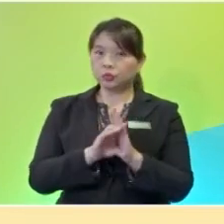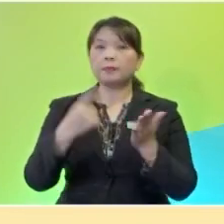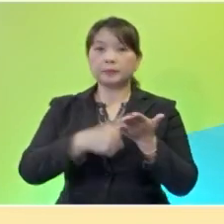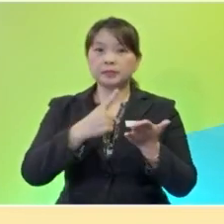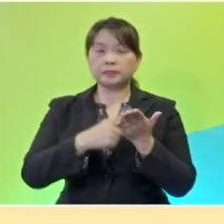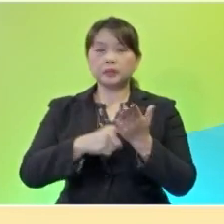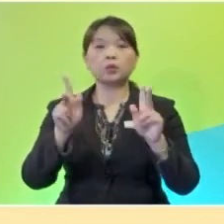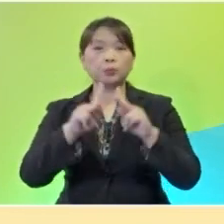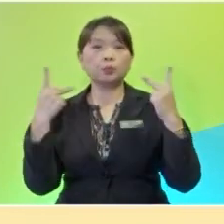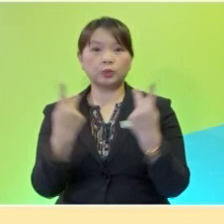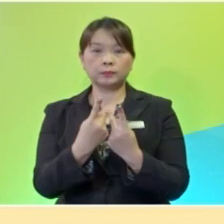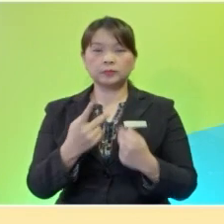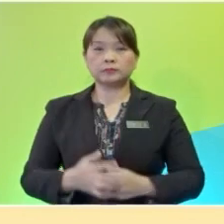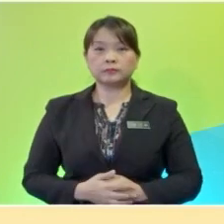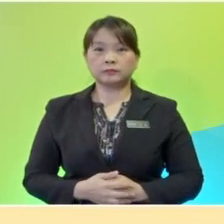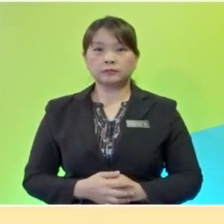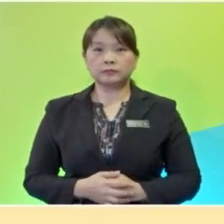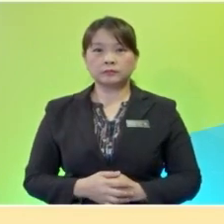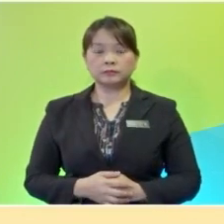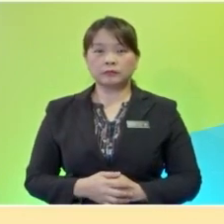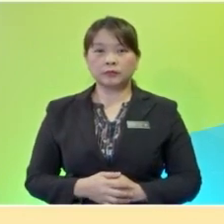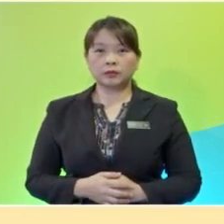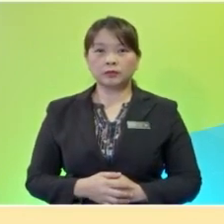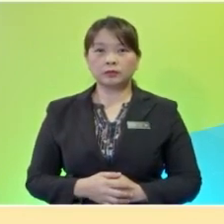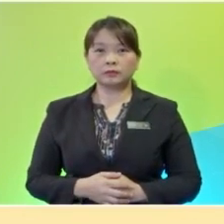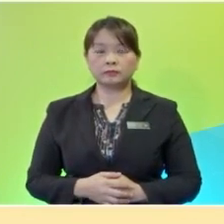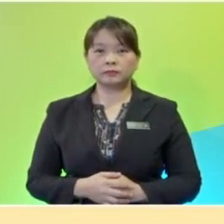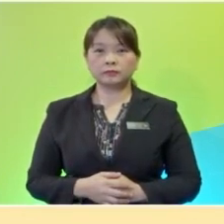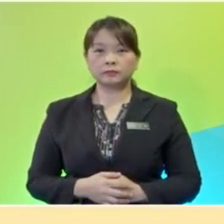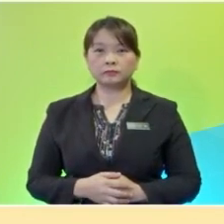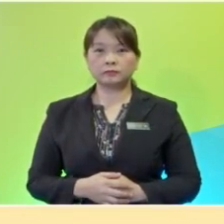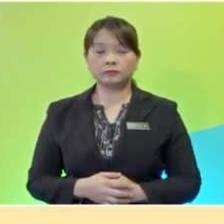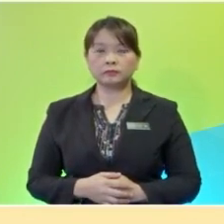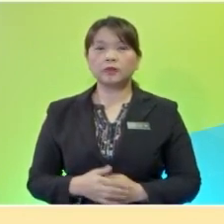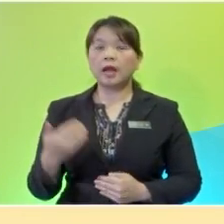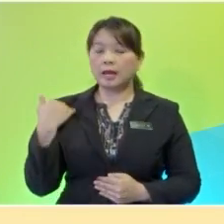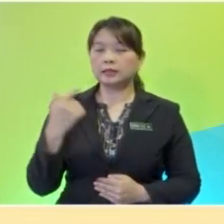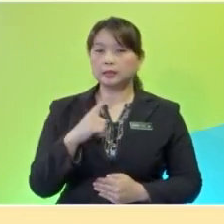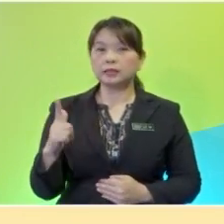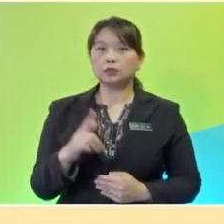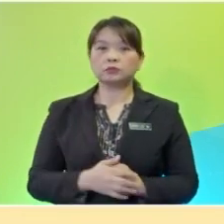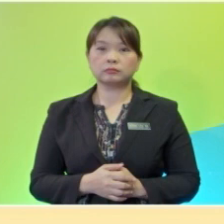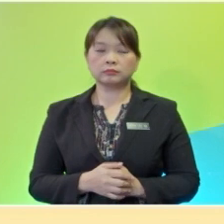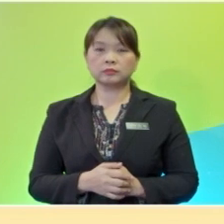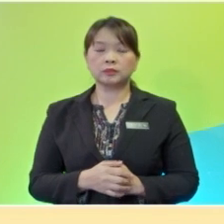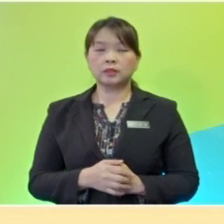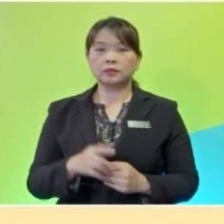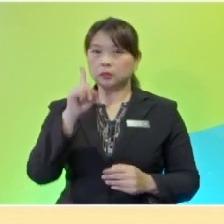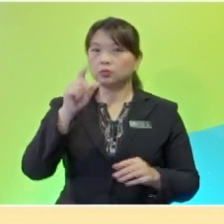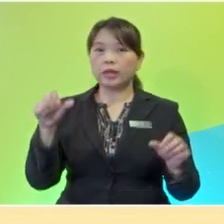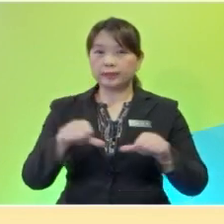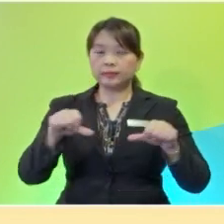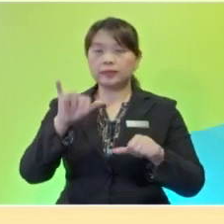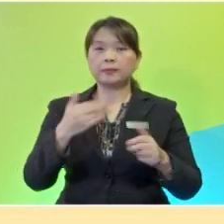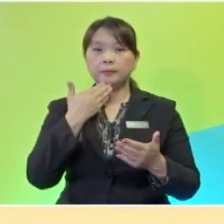一个我们说的那种小组讨论啊，就是一个很好的交流。其实这样的一个学习的交流呢，